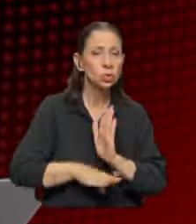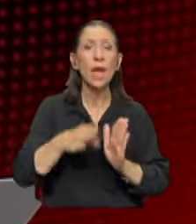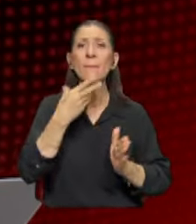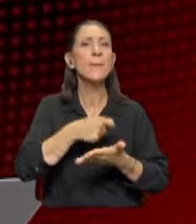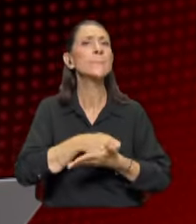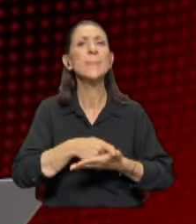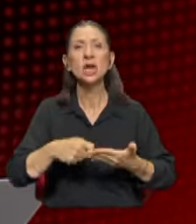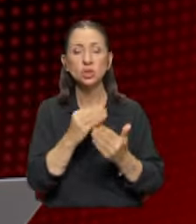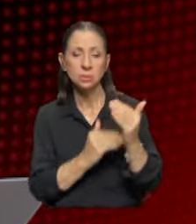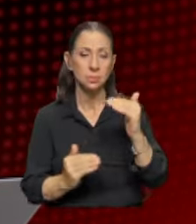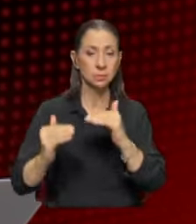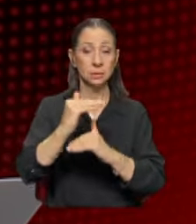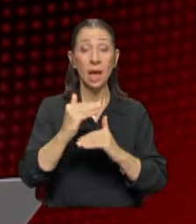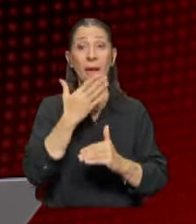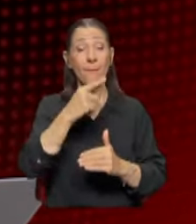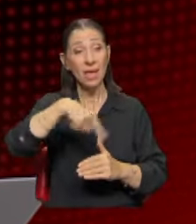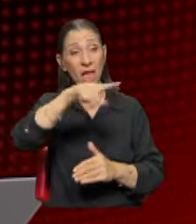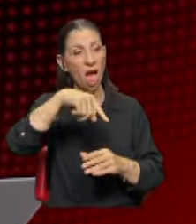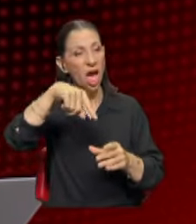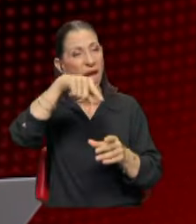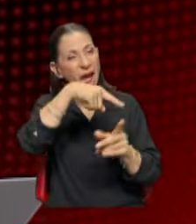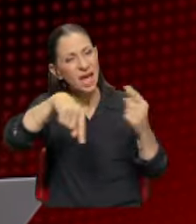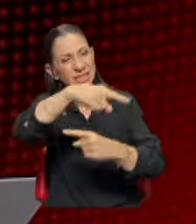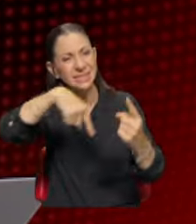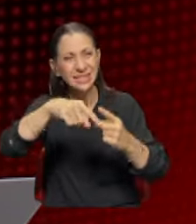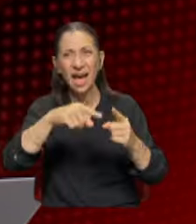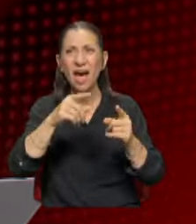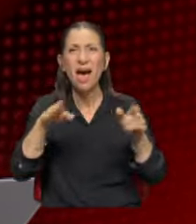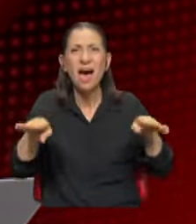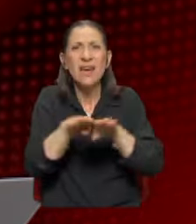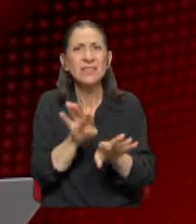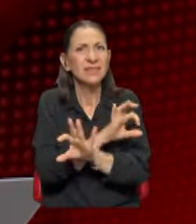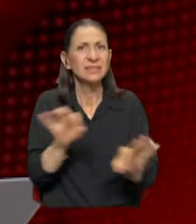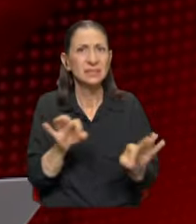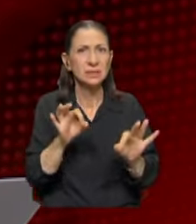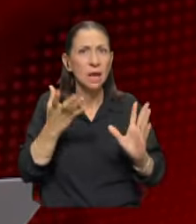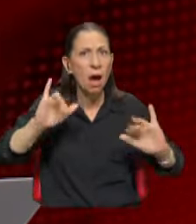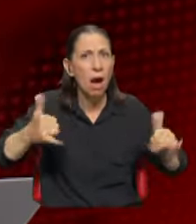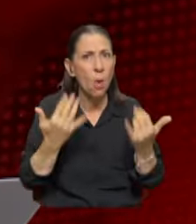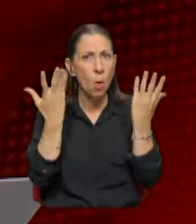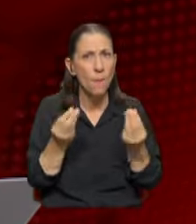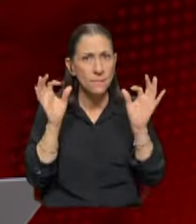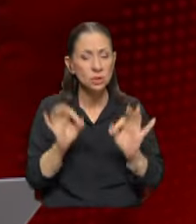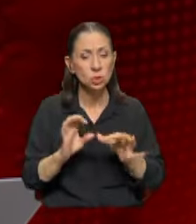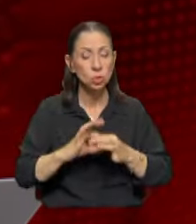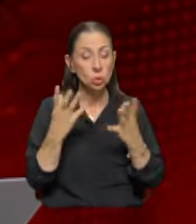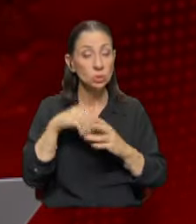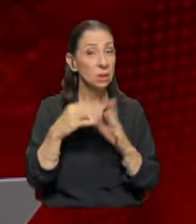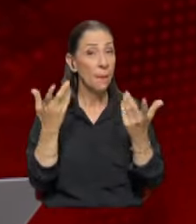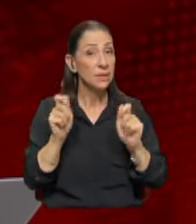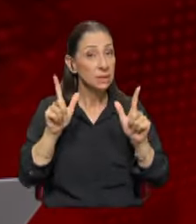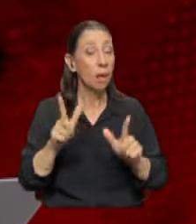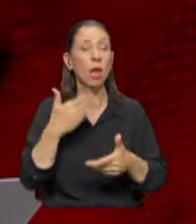emekli aylığının artırılmasıyla emekliler arasındaki adaletsizlik derinleşti. Çözüm için ne yapılması gerek